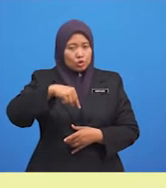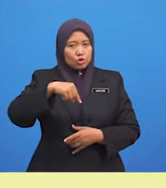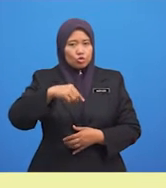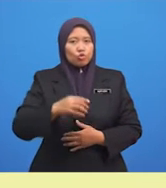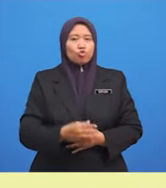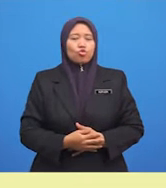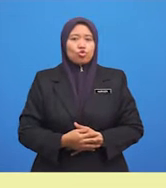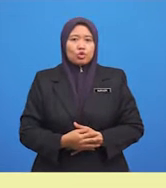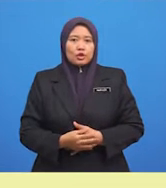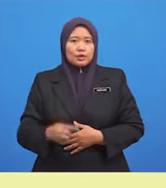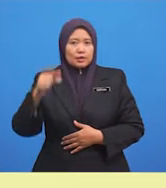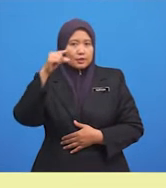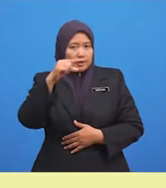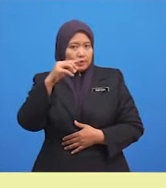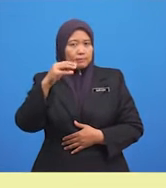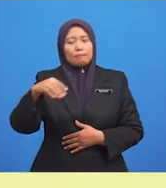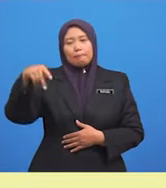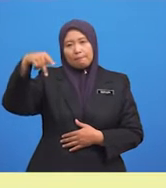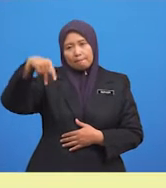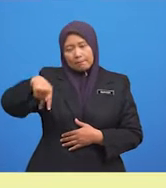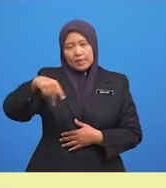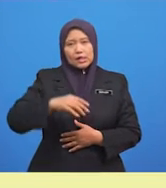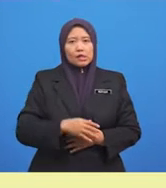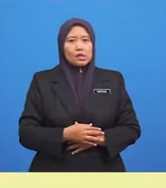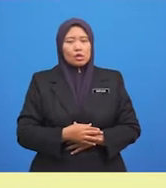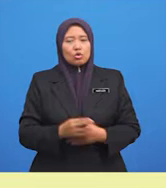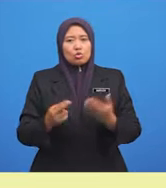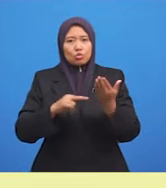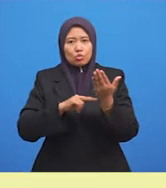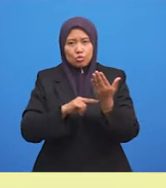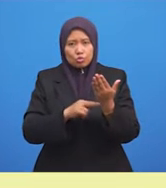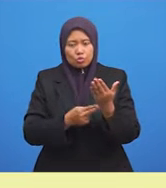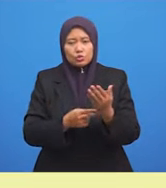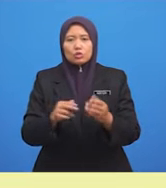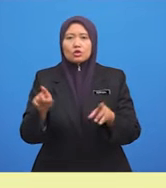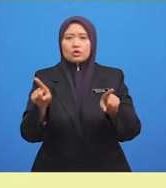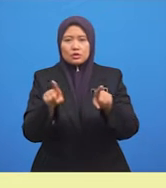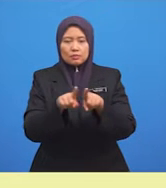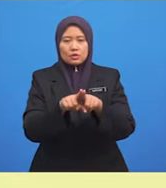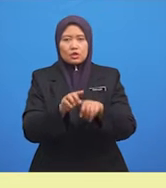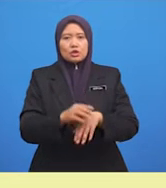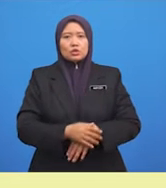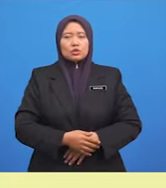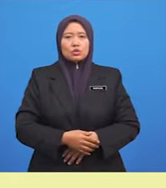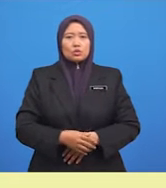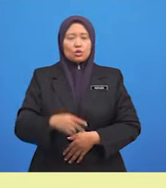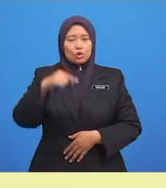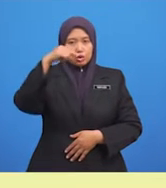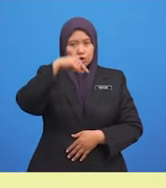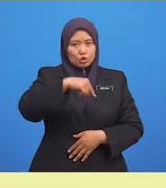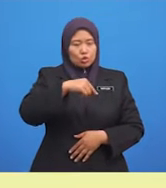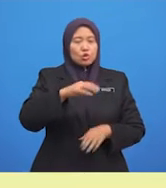adalah unsur dalam set P. Maka set Q adalah subset bagi set